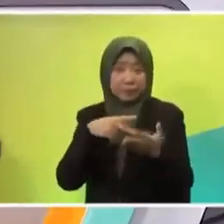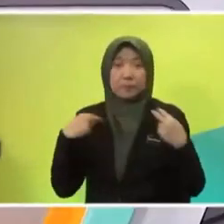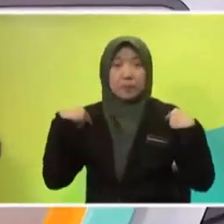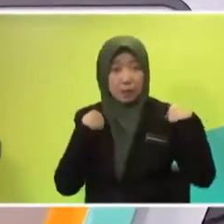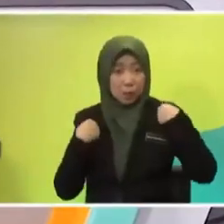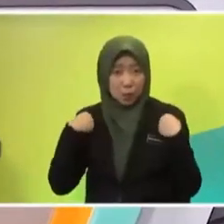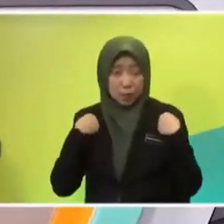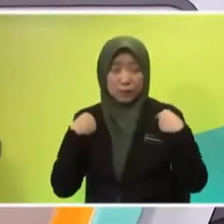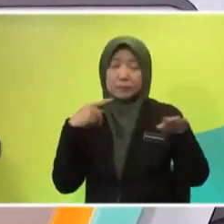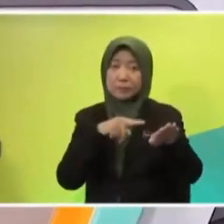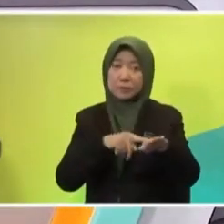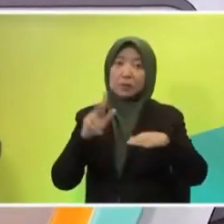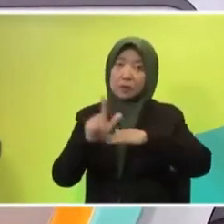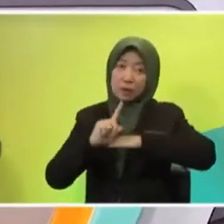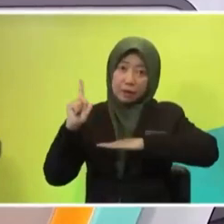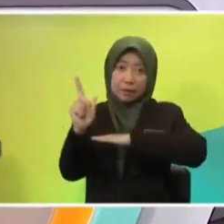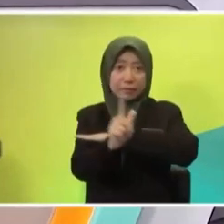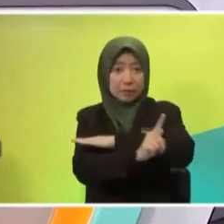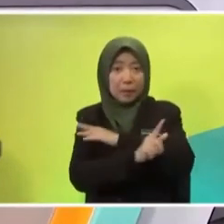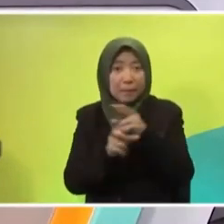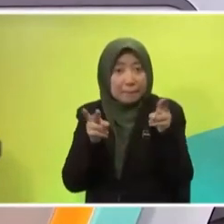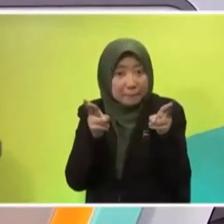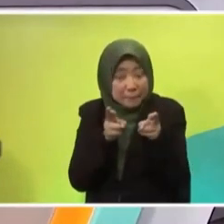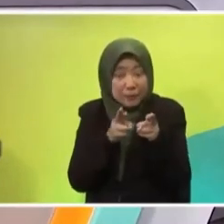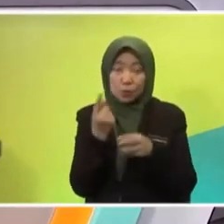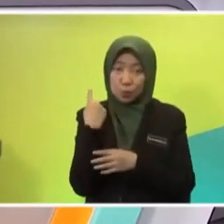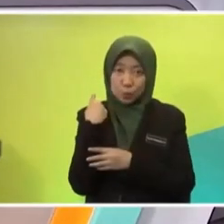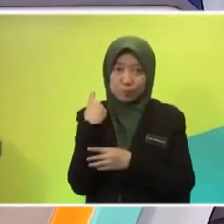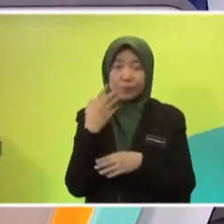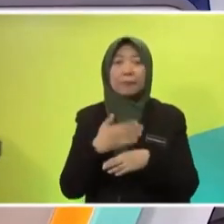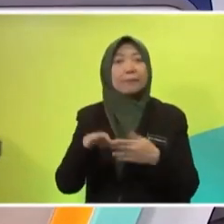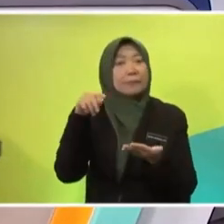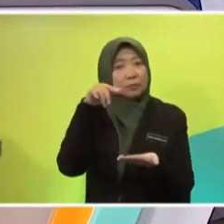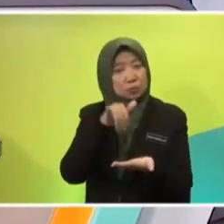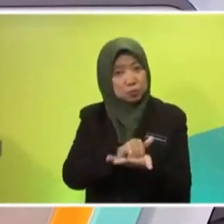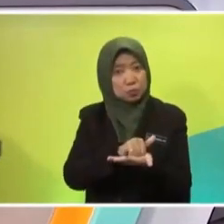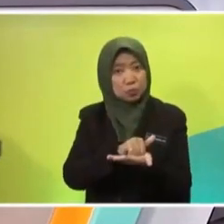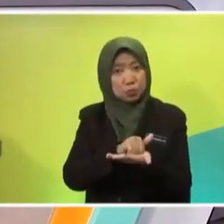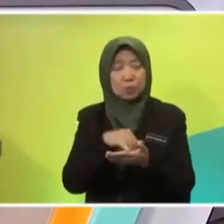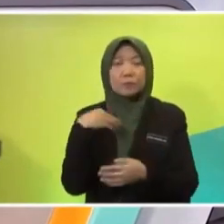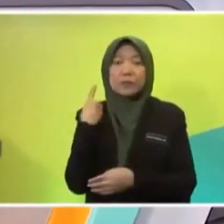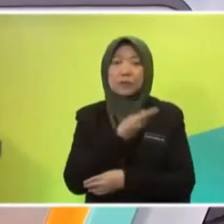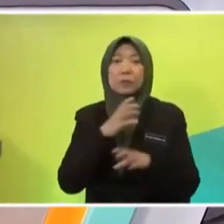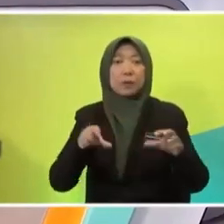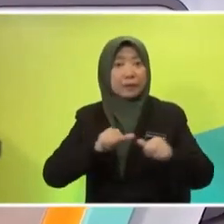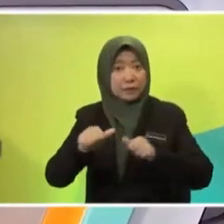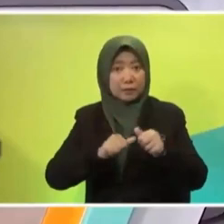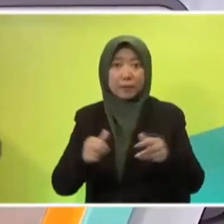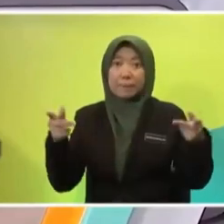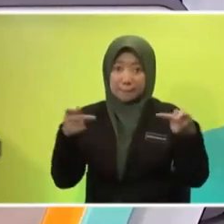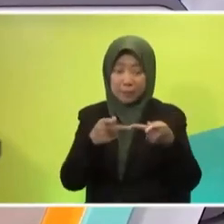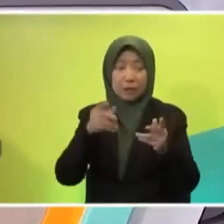di ladang mini ini. Kemudian kita akan melakukan aktiviti padanan